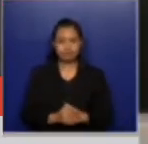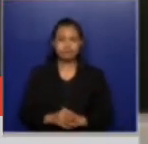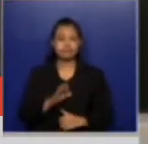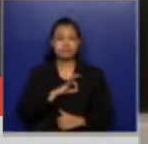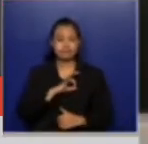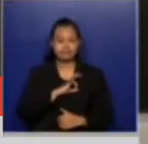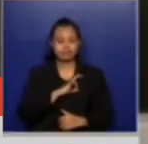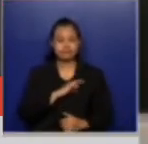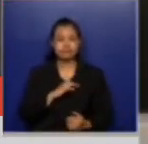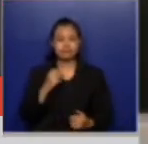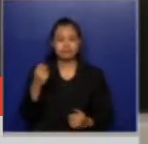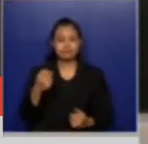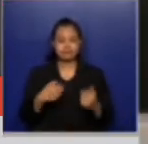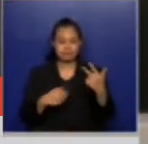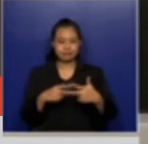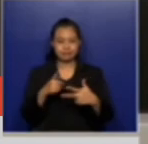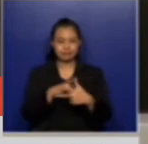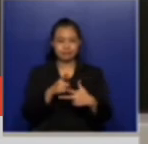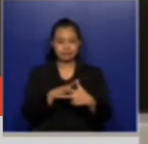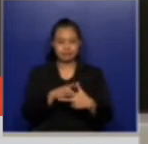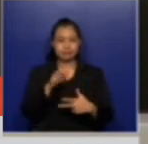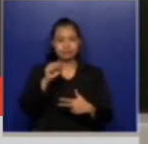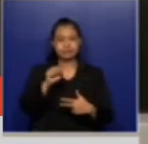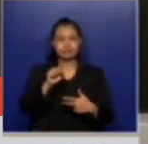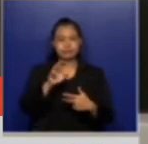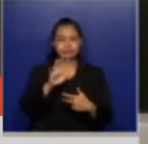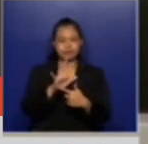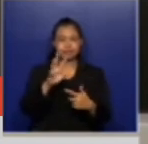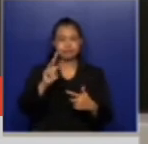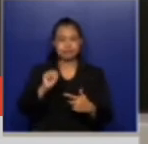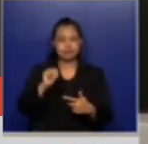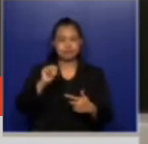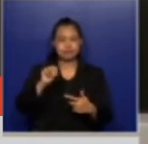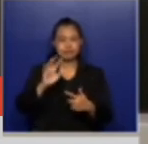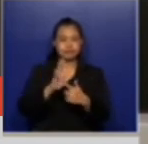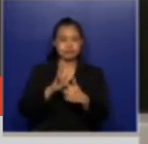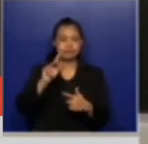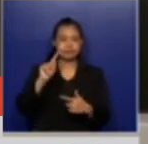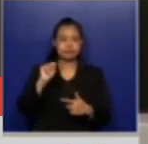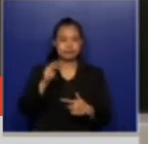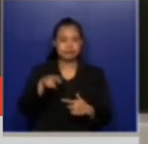สำริดจากพลังประชารัฐนายอำเภอชวริตเพื่อไทยนะครับท่านนาทีจากภูมิใจไทย